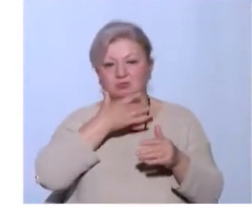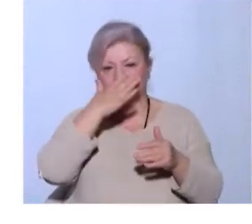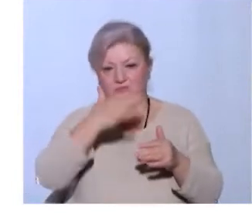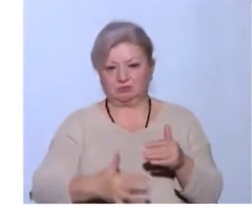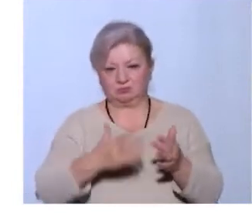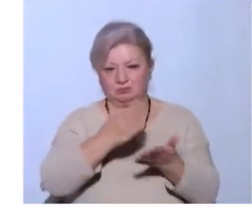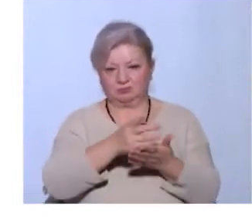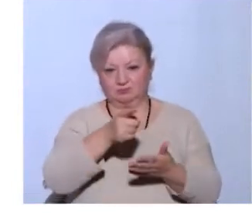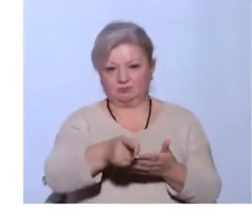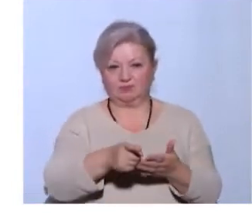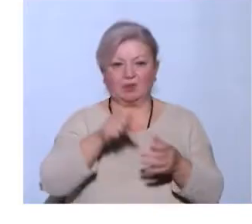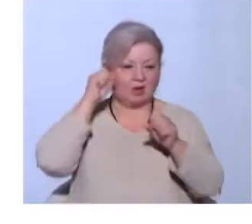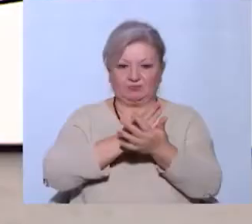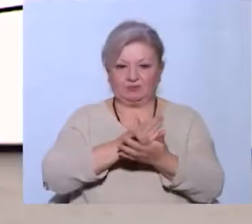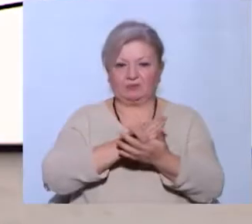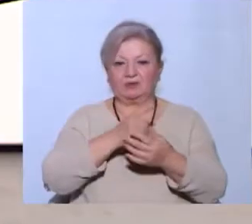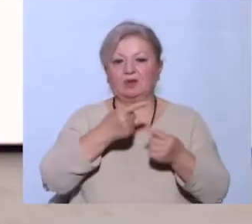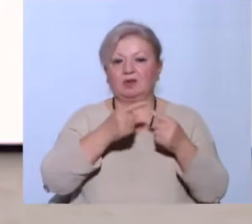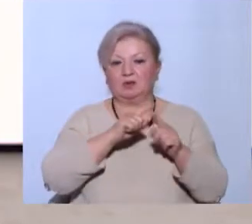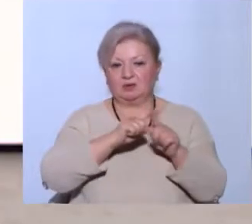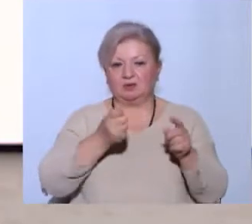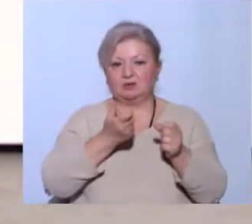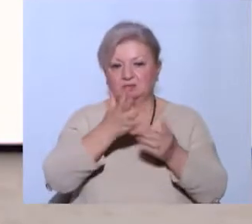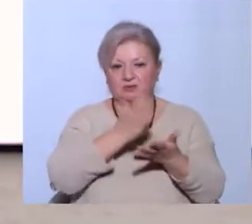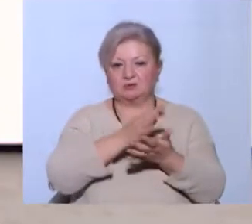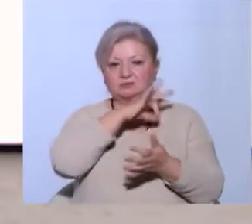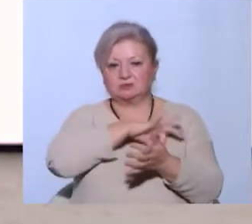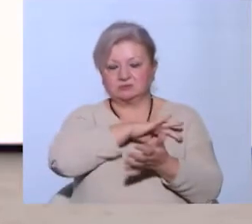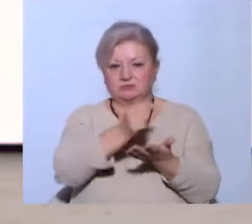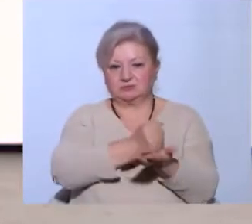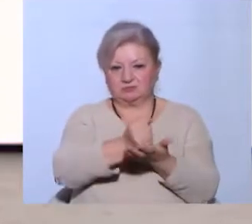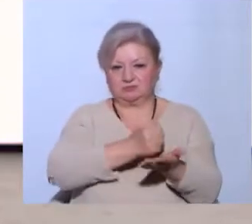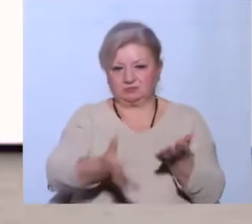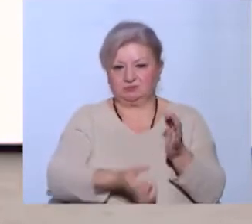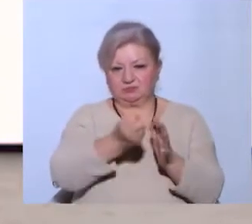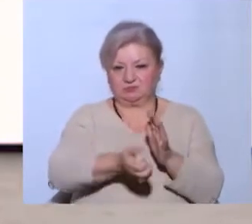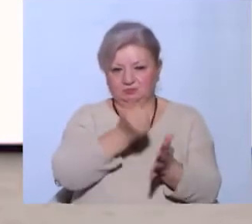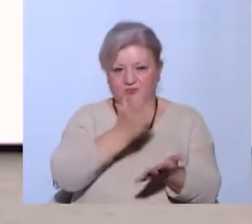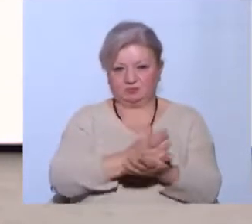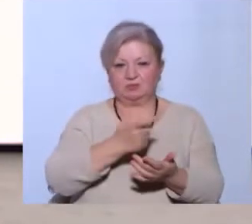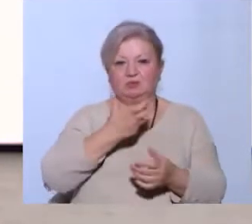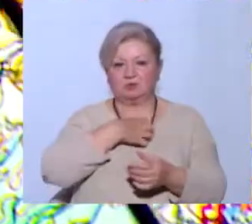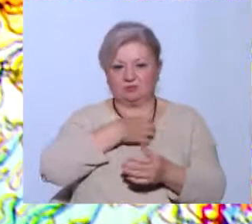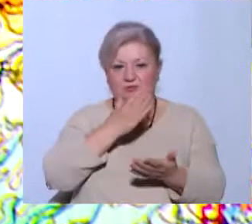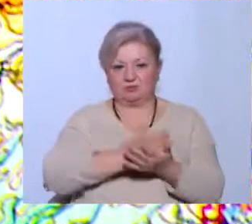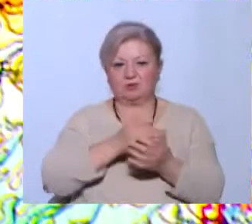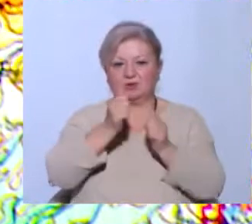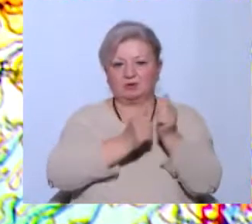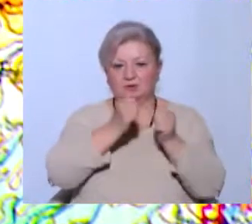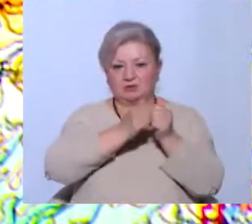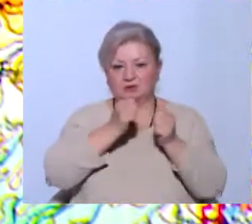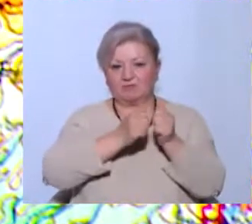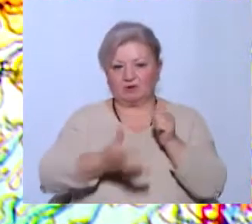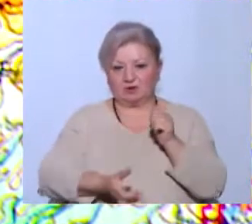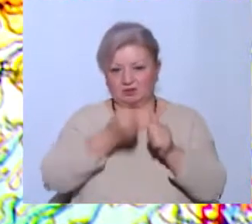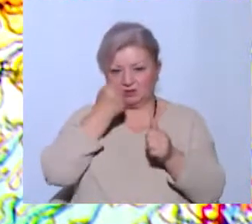აფხაზეთის ტერიტორიაზე გარკვეული რაოდენობის სასარგებლო წიაღისეული მოიპოვება. აქედან მნიშვნელობალია ტყვარჩელის ქვანახშირი და